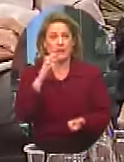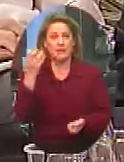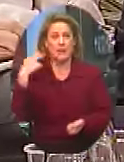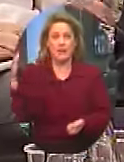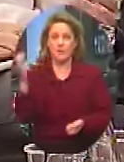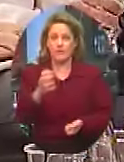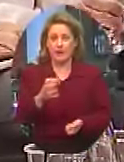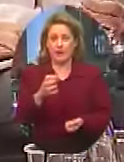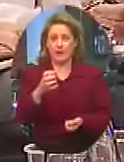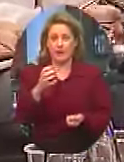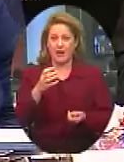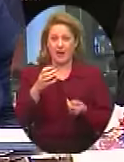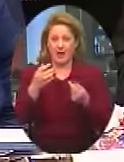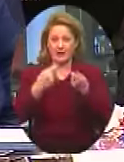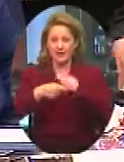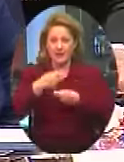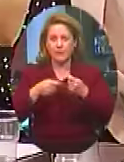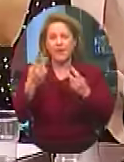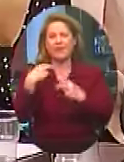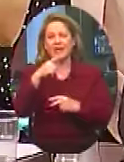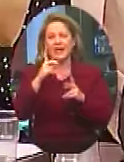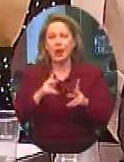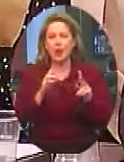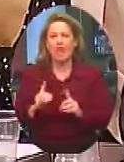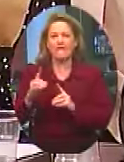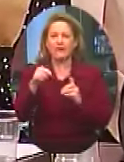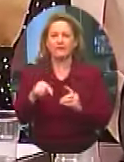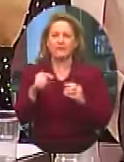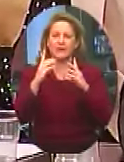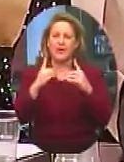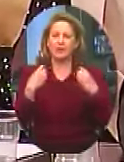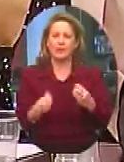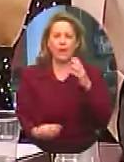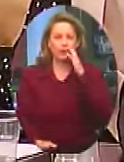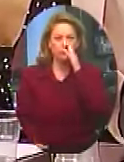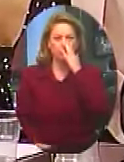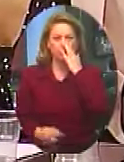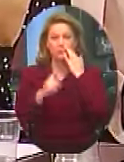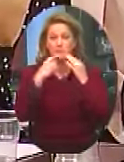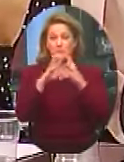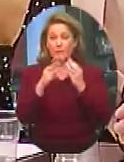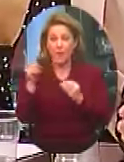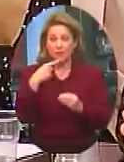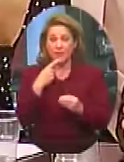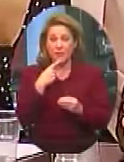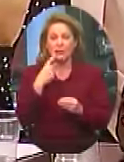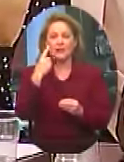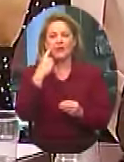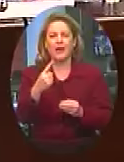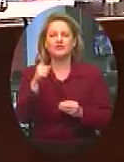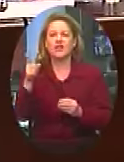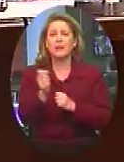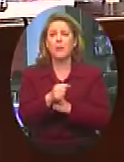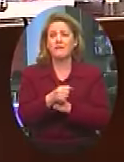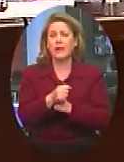עסקיים, היית יכול להעביר את זה בדרך המלך? מכל הדברים האלה מסתמן שאתם בעצם מפקירים את הביטחון